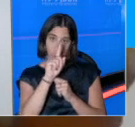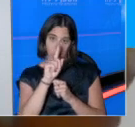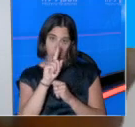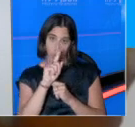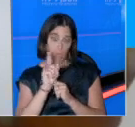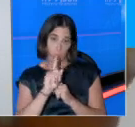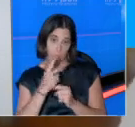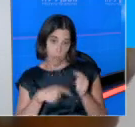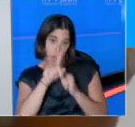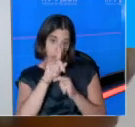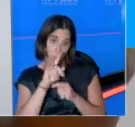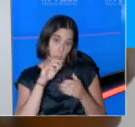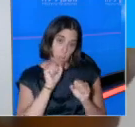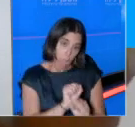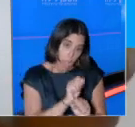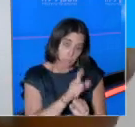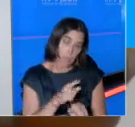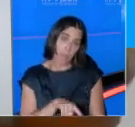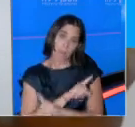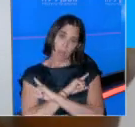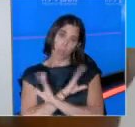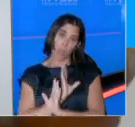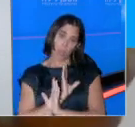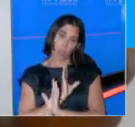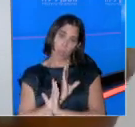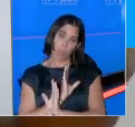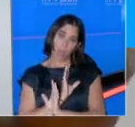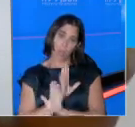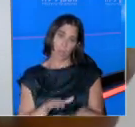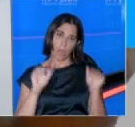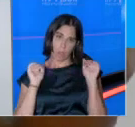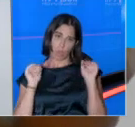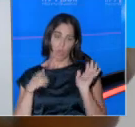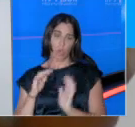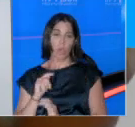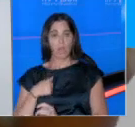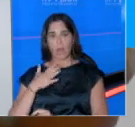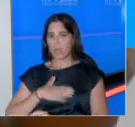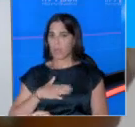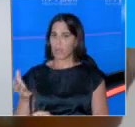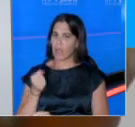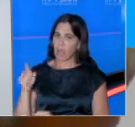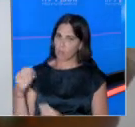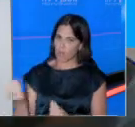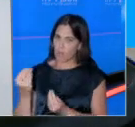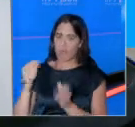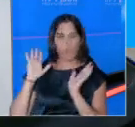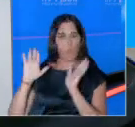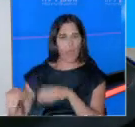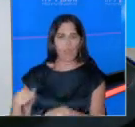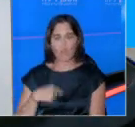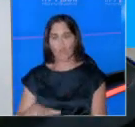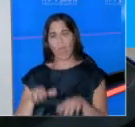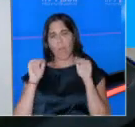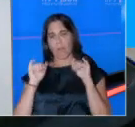לא יצביעו בעד, אבל ימנעו, ואז אבל אני רוצה רגע לקחת אותך למשהו, עזוב אותי אם